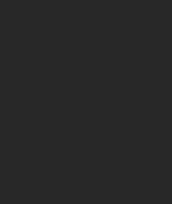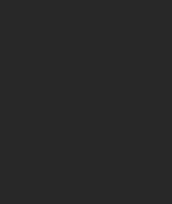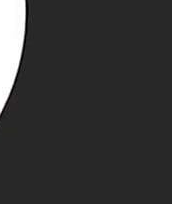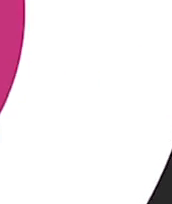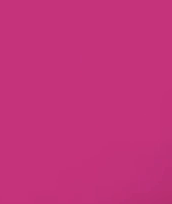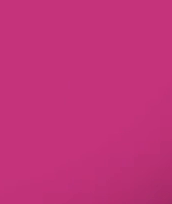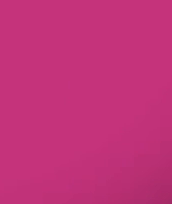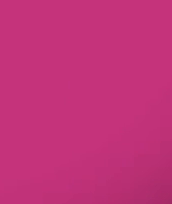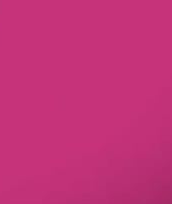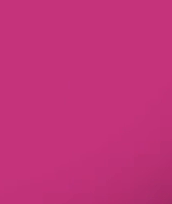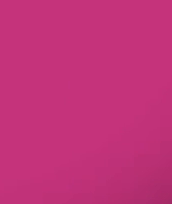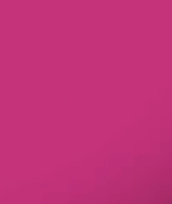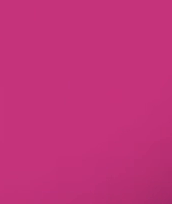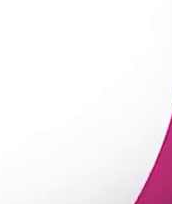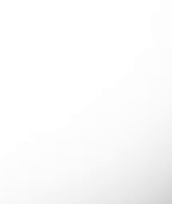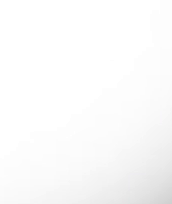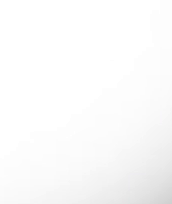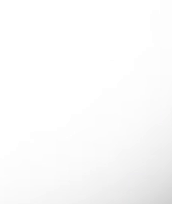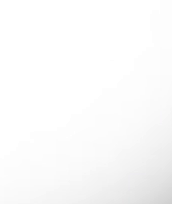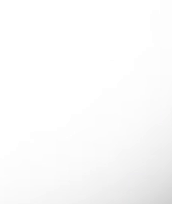Re, visi ēters ir te!